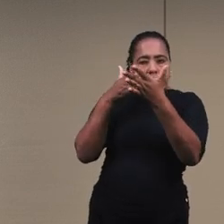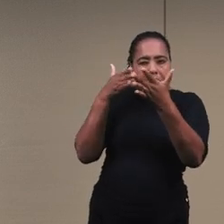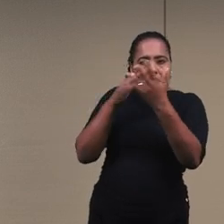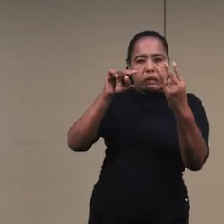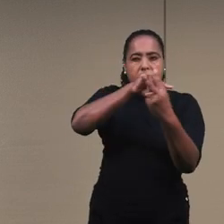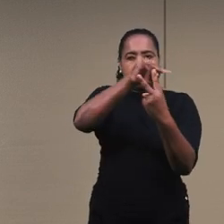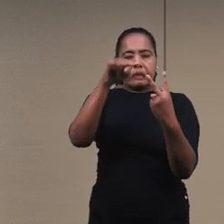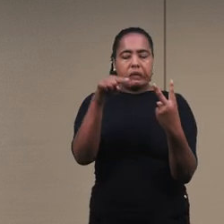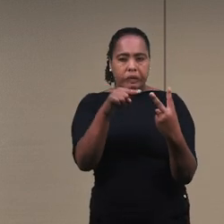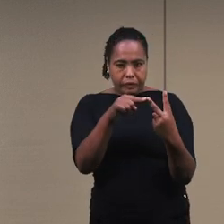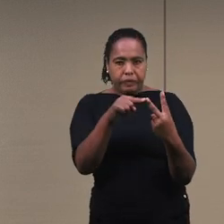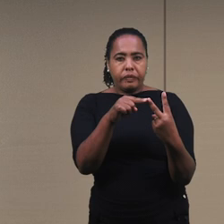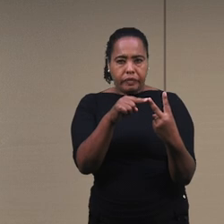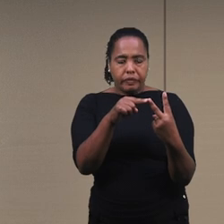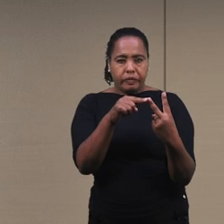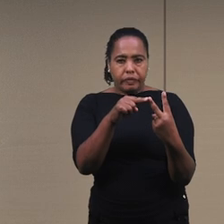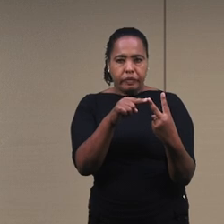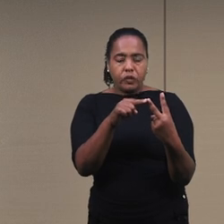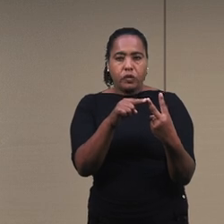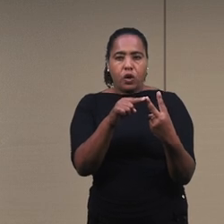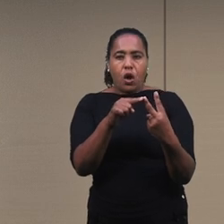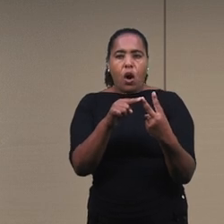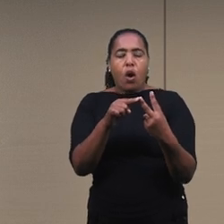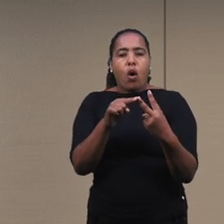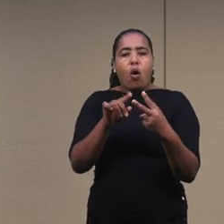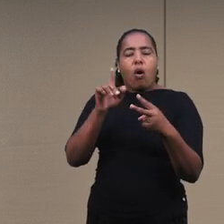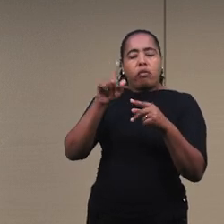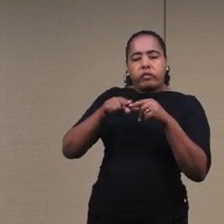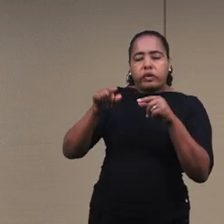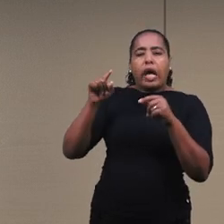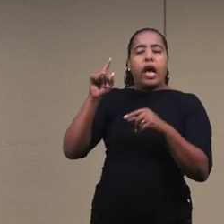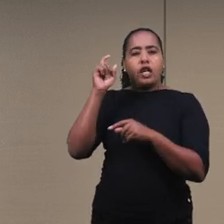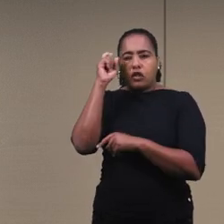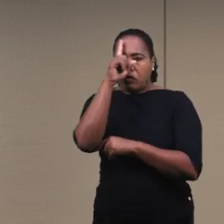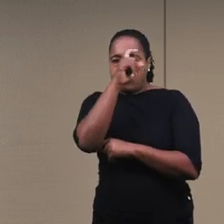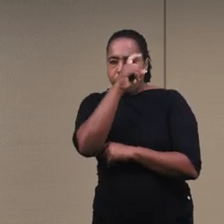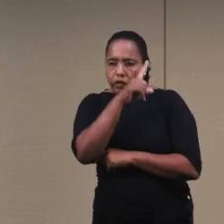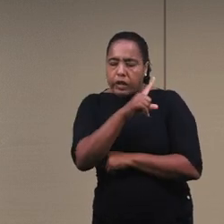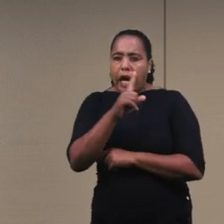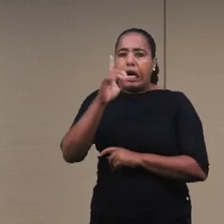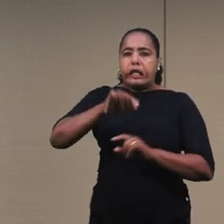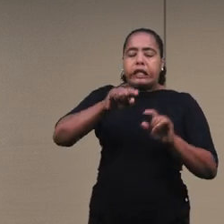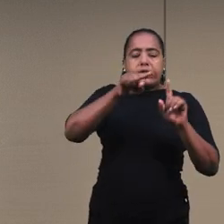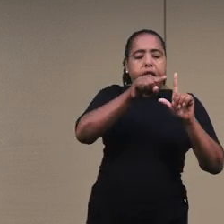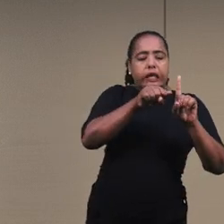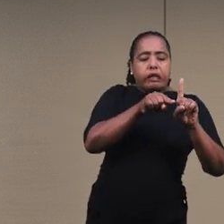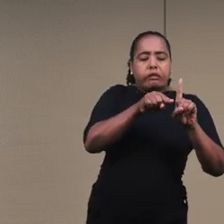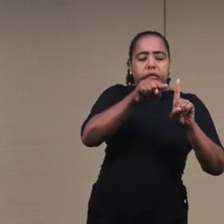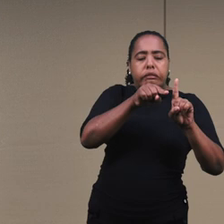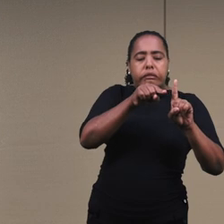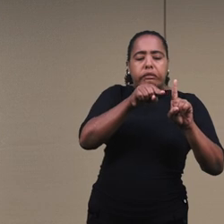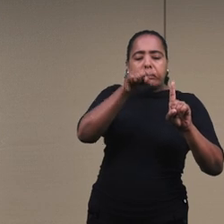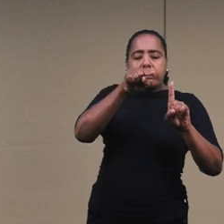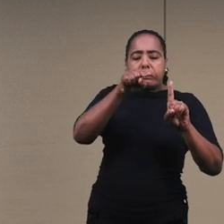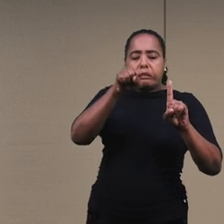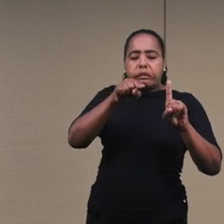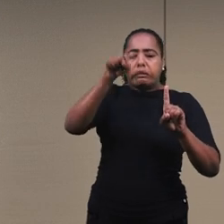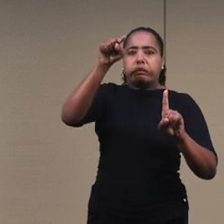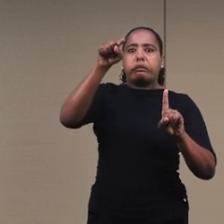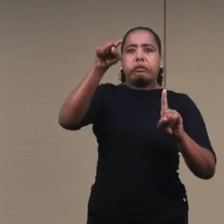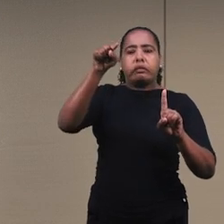ont des problèmes dans ces deux points. Et ces problèmes peuvent être modérés, graves ou